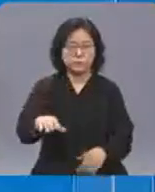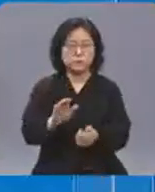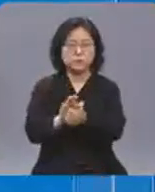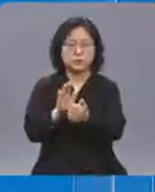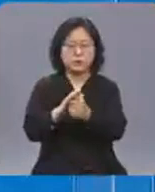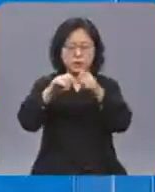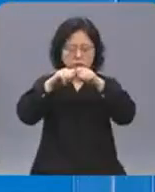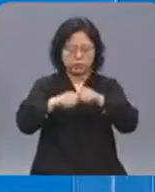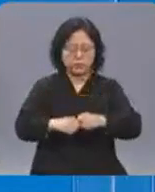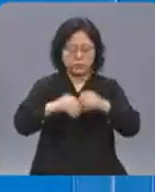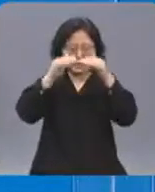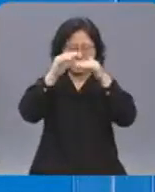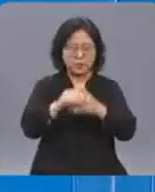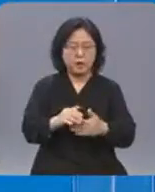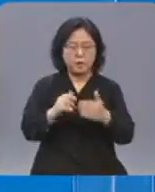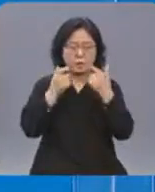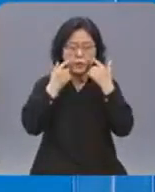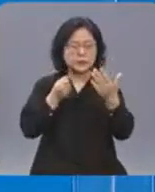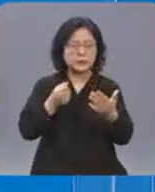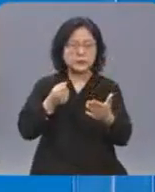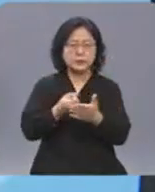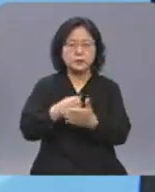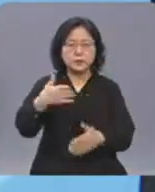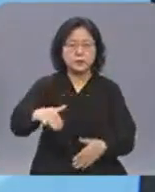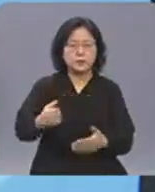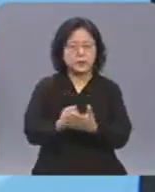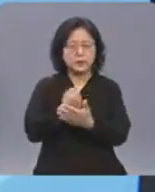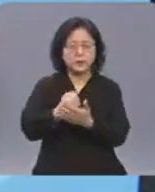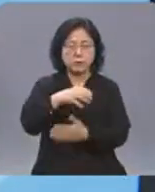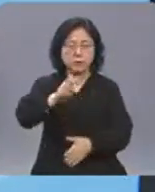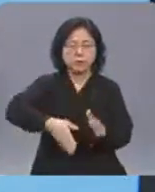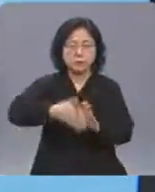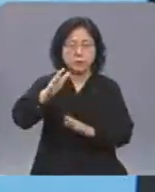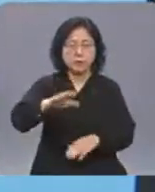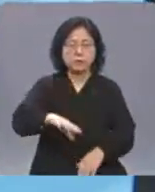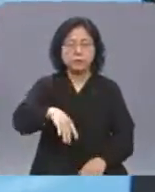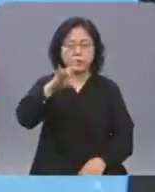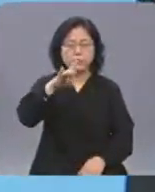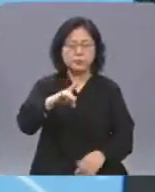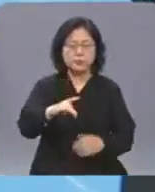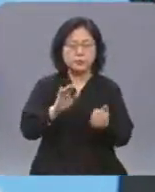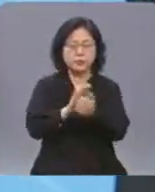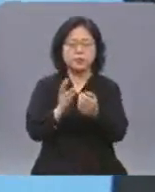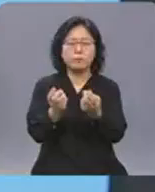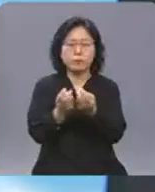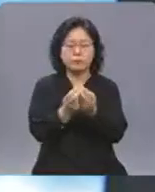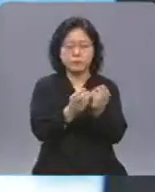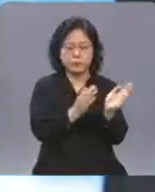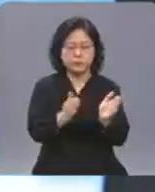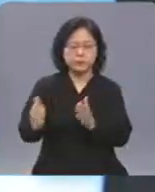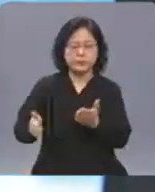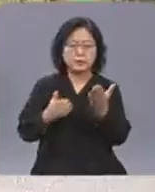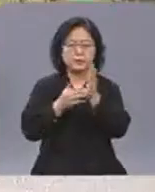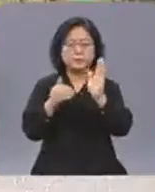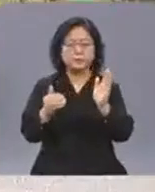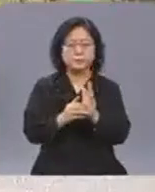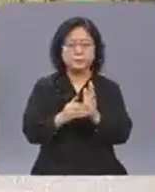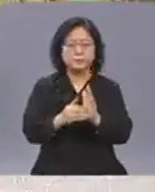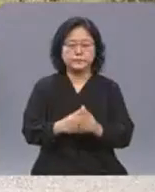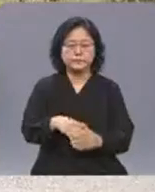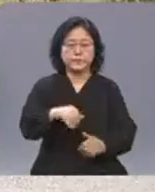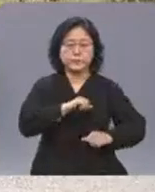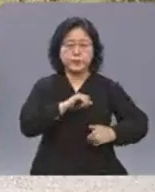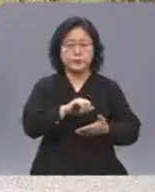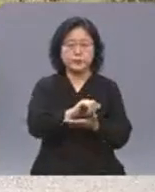지원에 관한 구체적 내용이 규정되지 않아 아쉽다며 광주시가 먼저 통 큰 지원책을 마련해 달라고 밝혔습니다